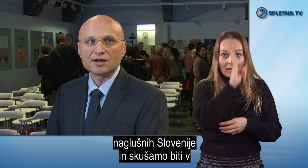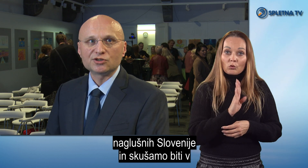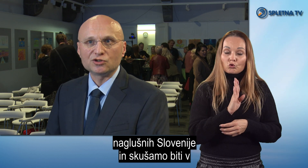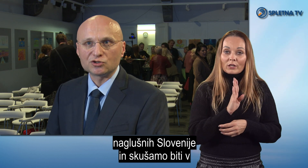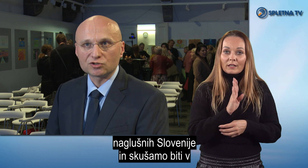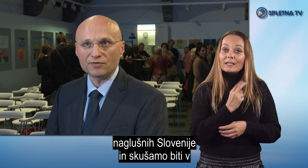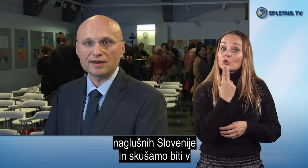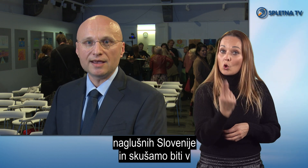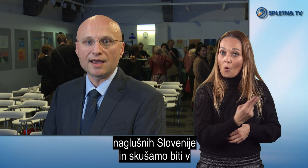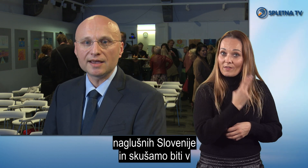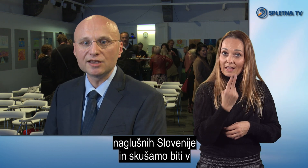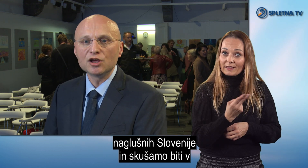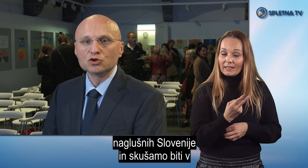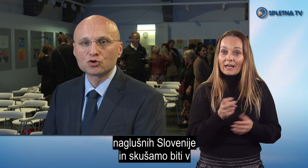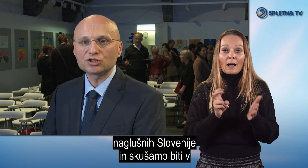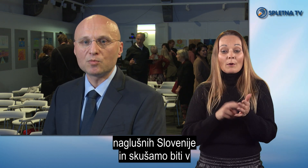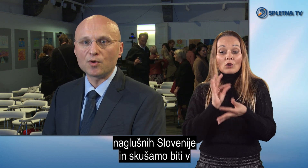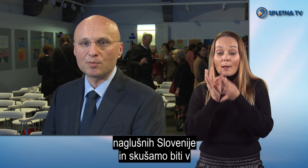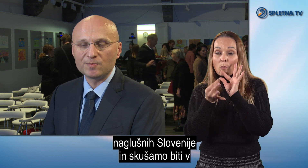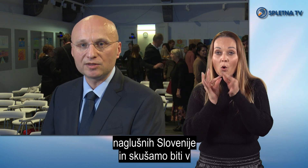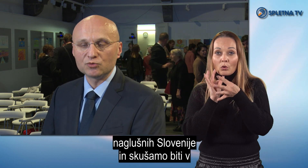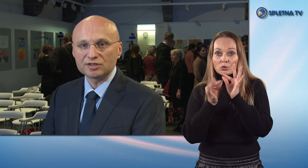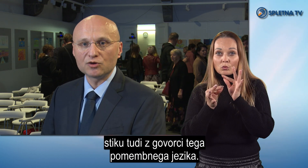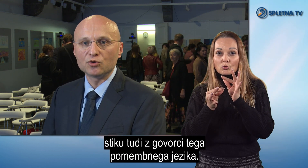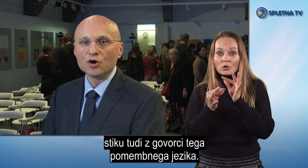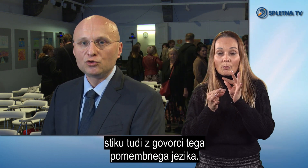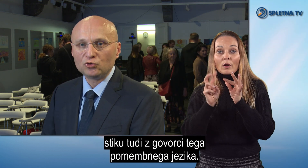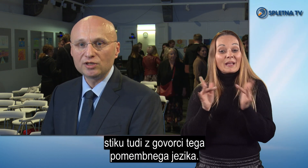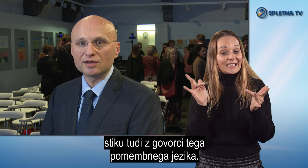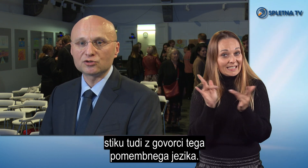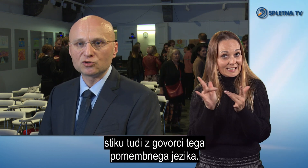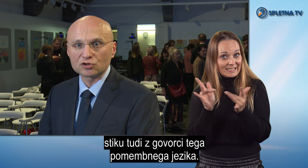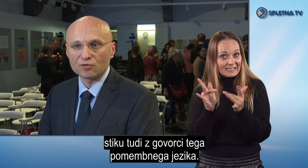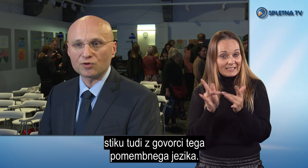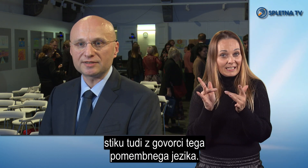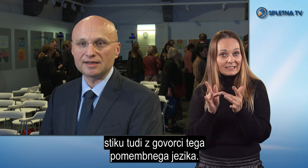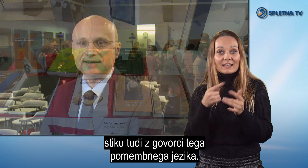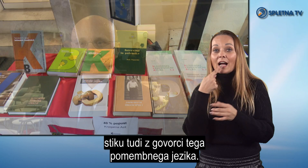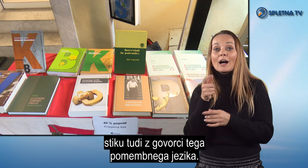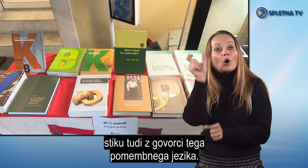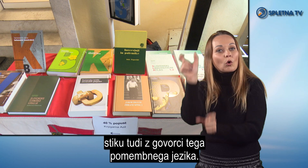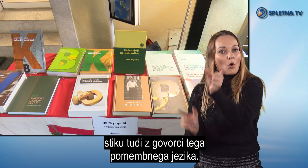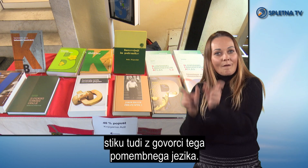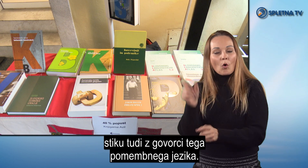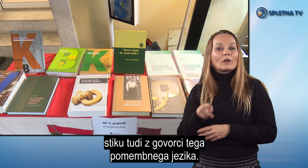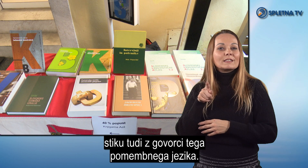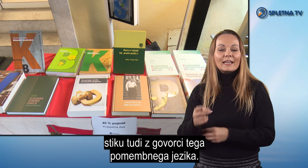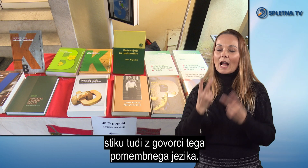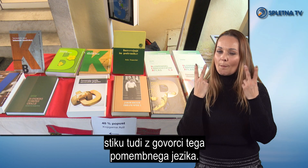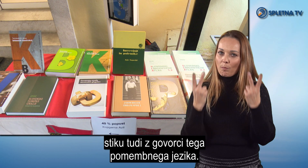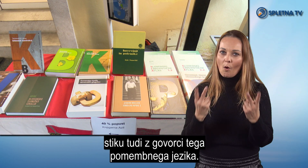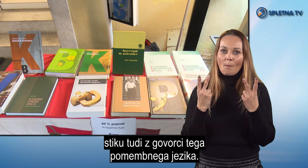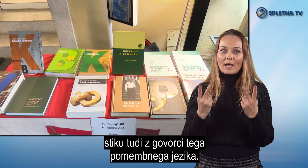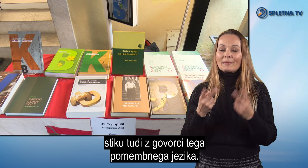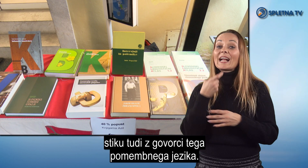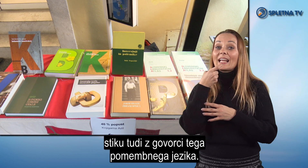naglušnih Slovenije in skušamo biti v stiku tudi z govorci tega